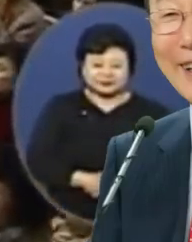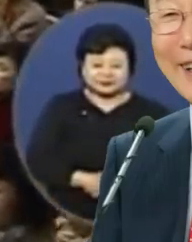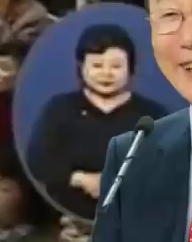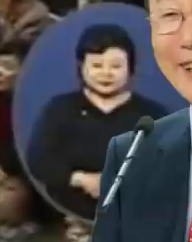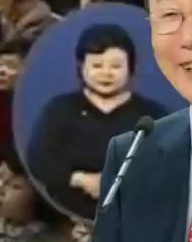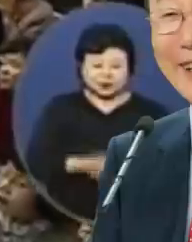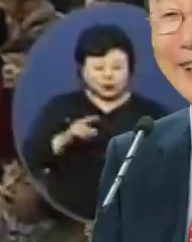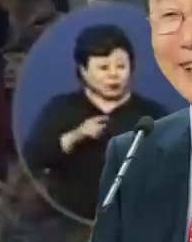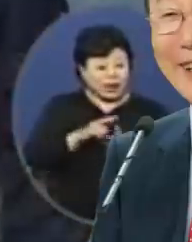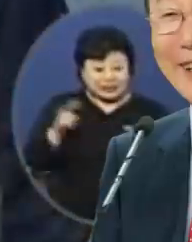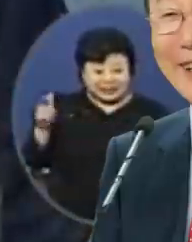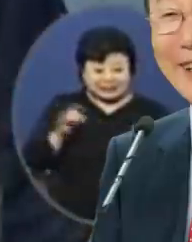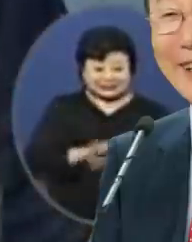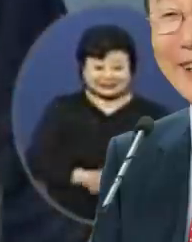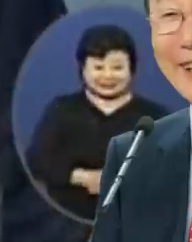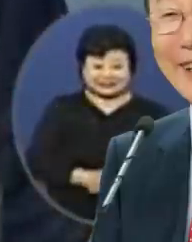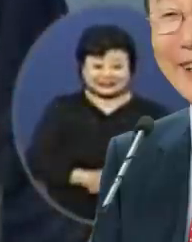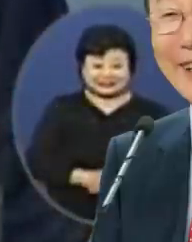보통이 아니죠.